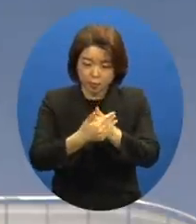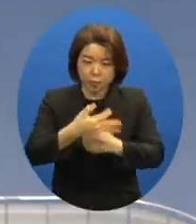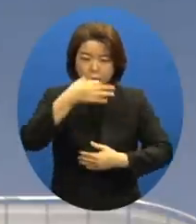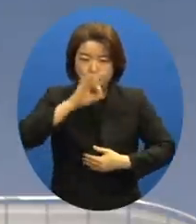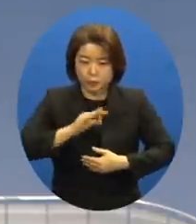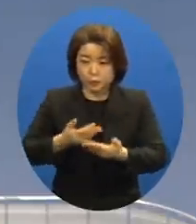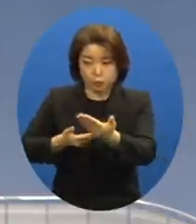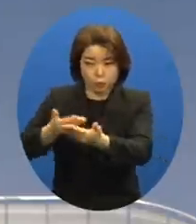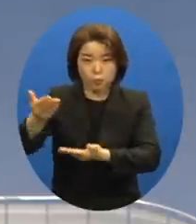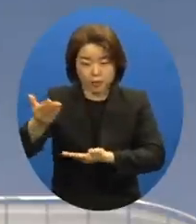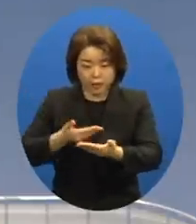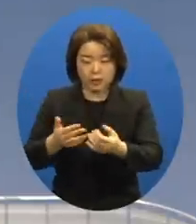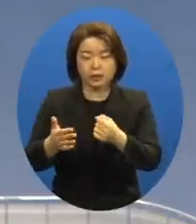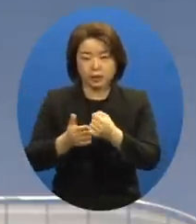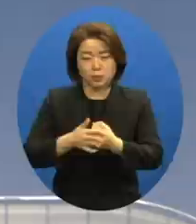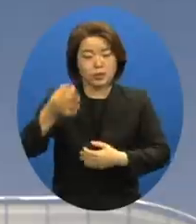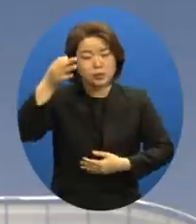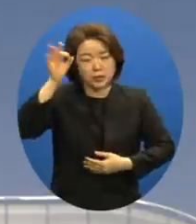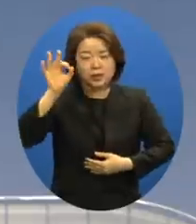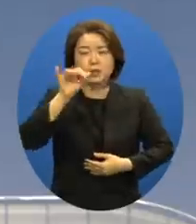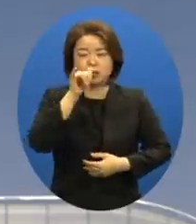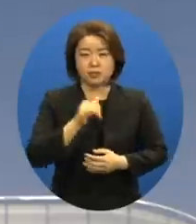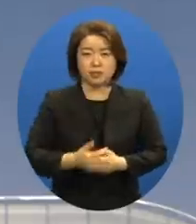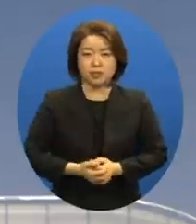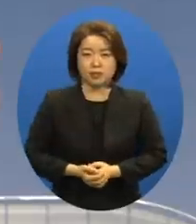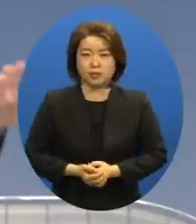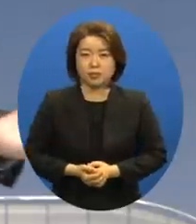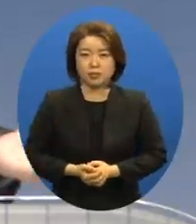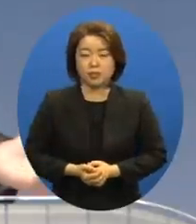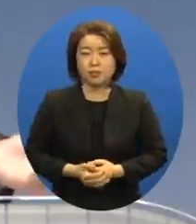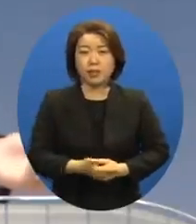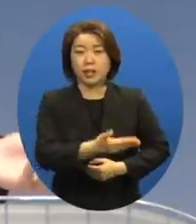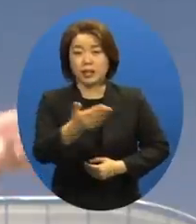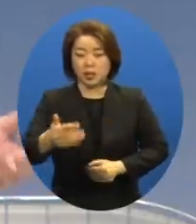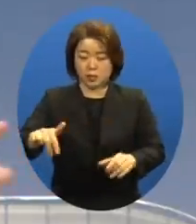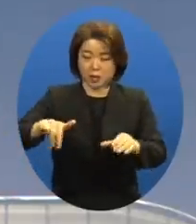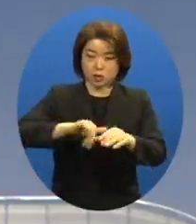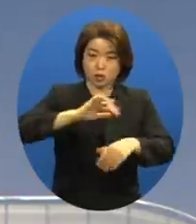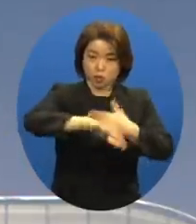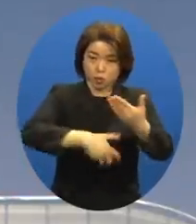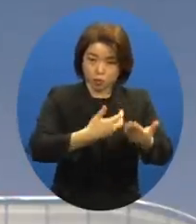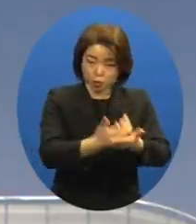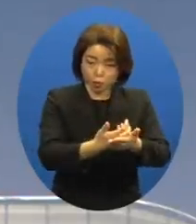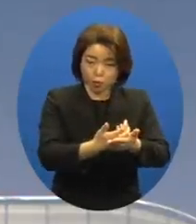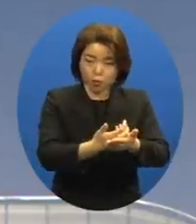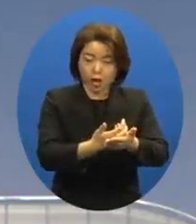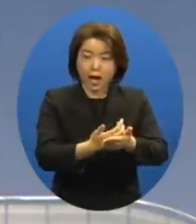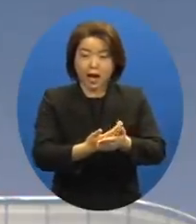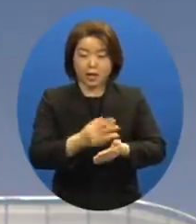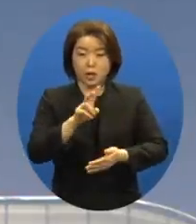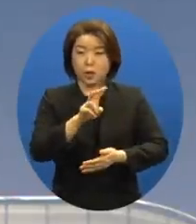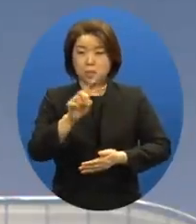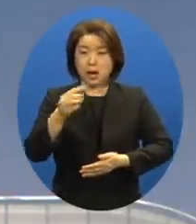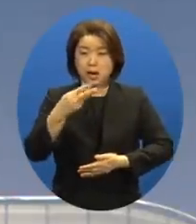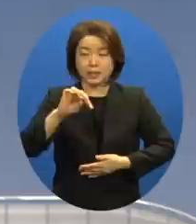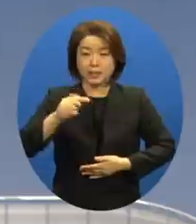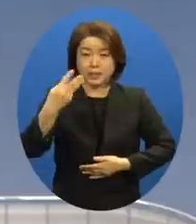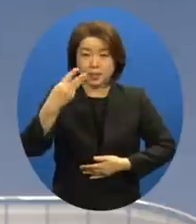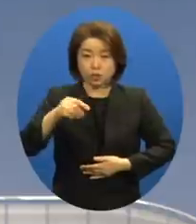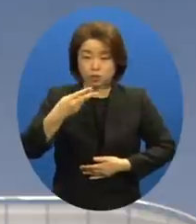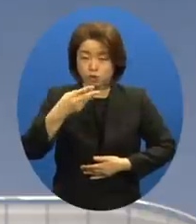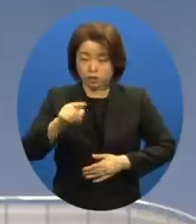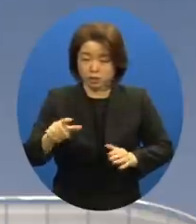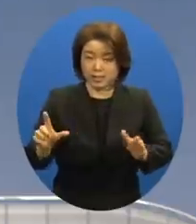주었기 때문이라고 저는 깨달았습니다 여러분 종교 기획을 했던 마틴 루터는 독신이 어떤 캐톨릭